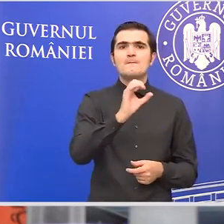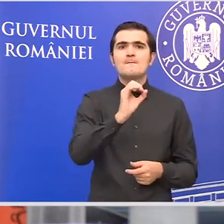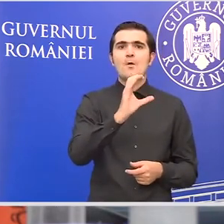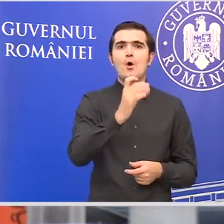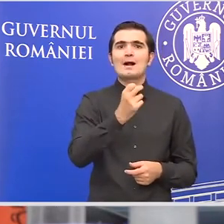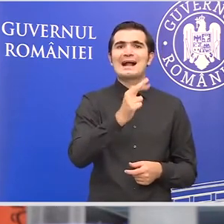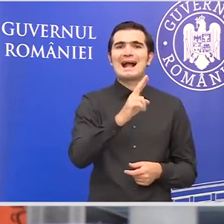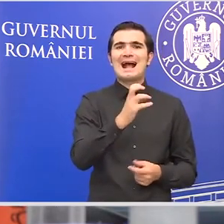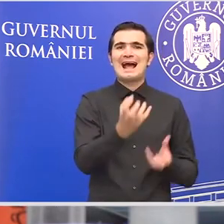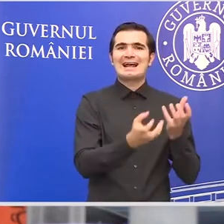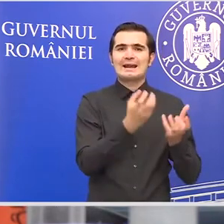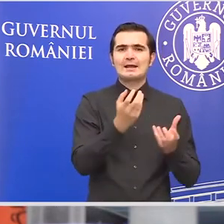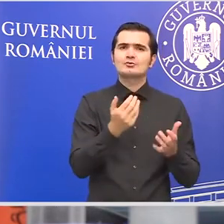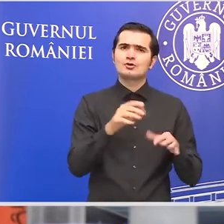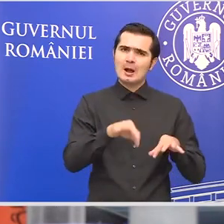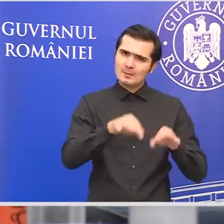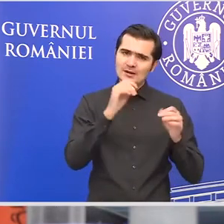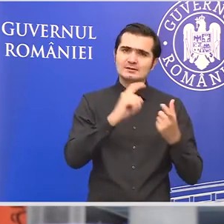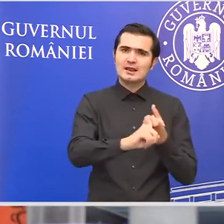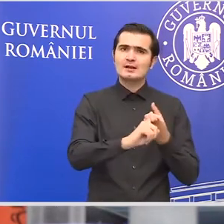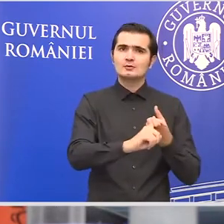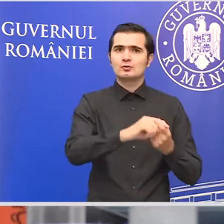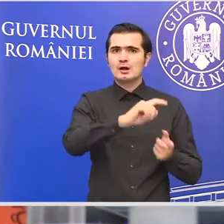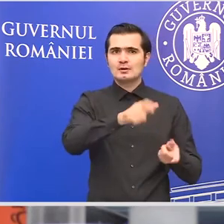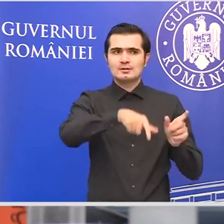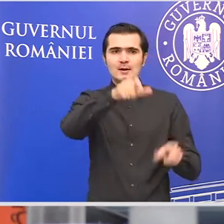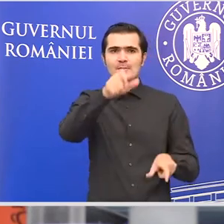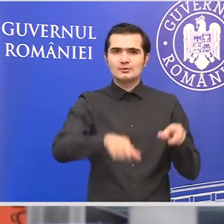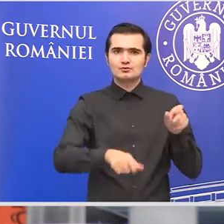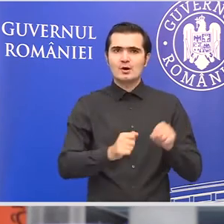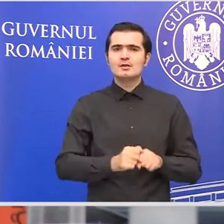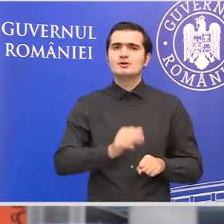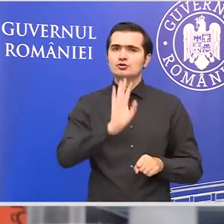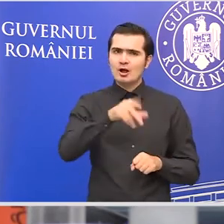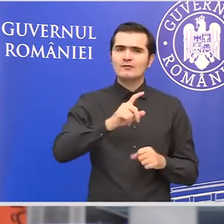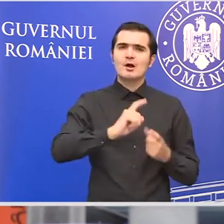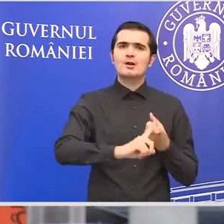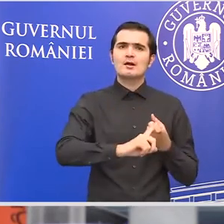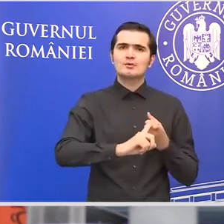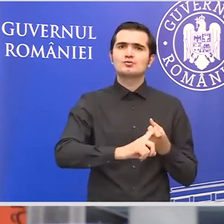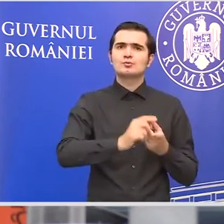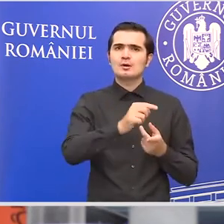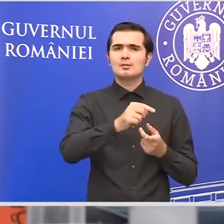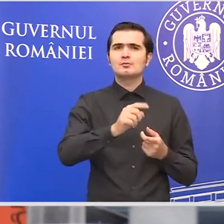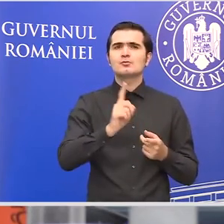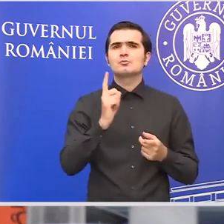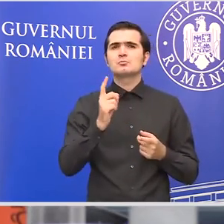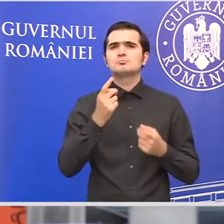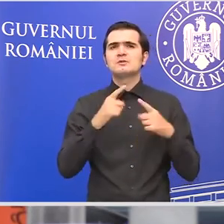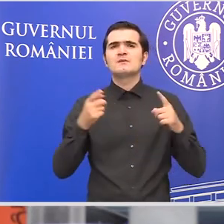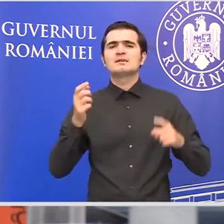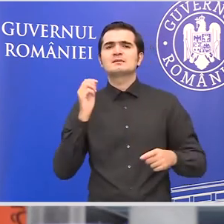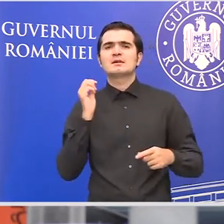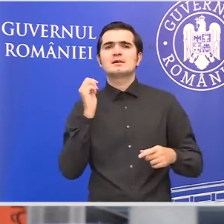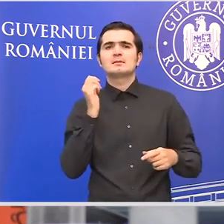ale căror legături le-am găsit și care aveau legătură cu deplasări.